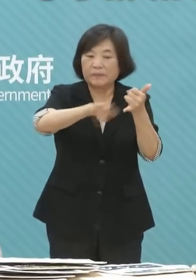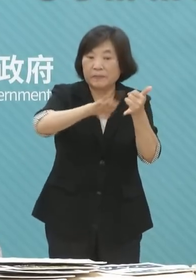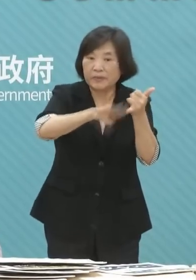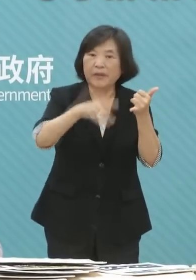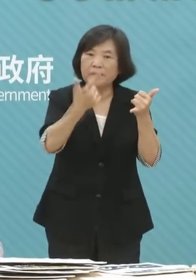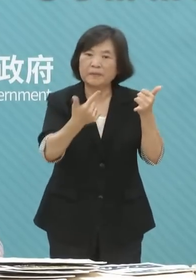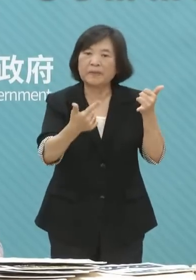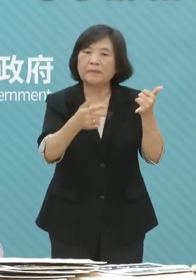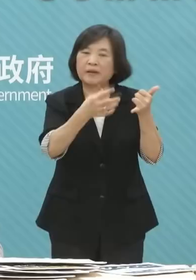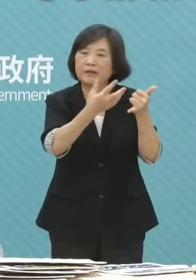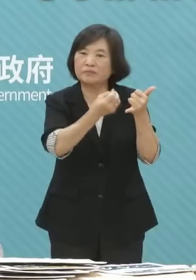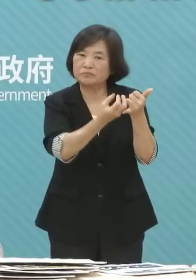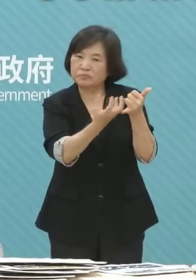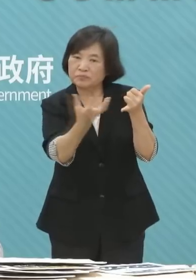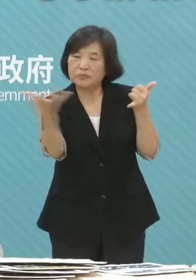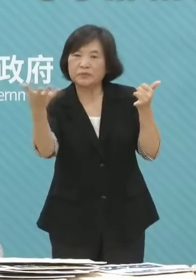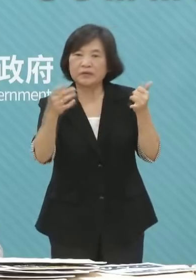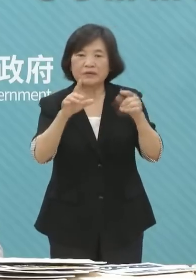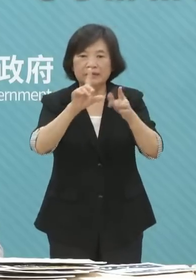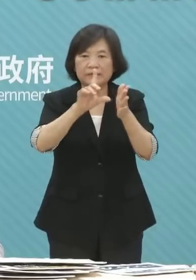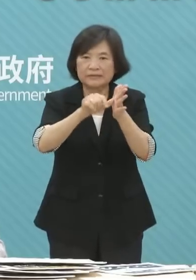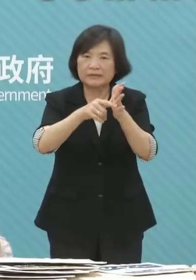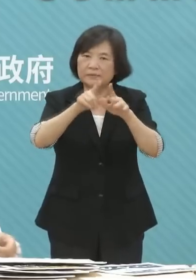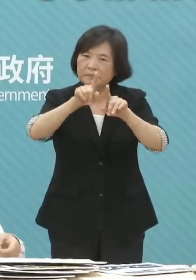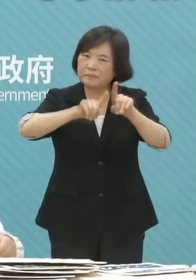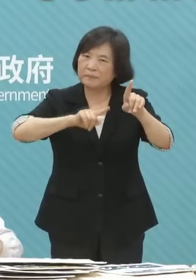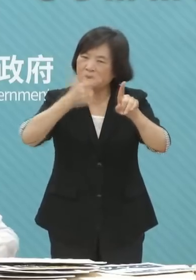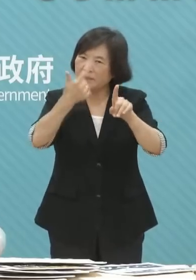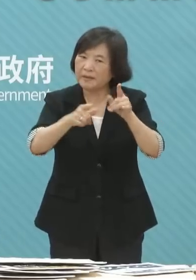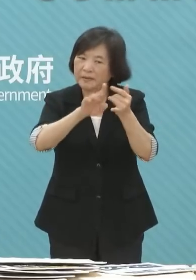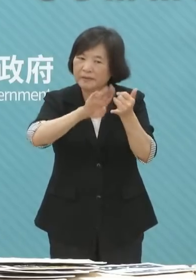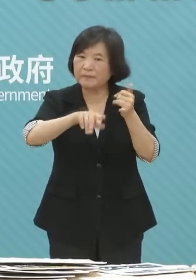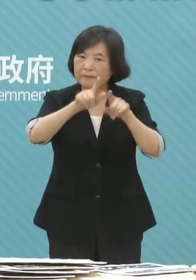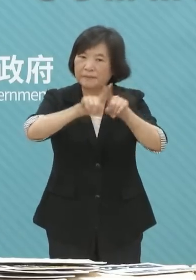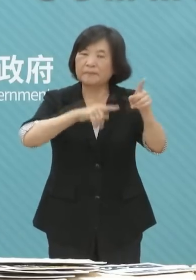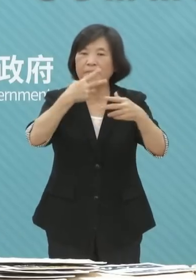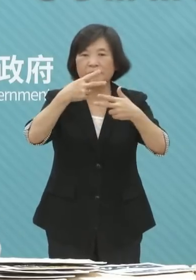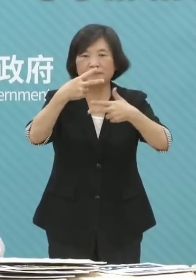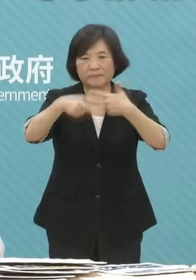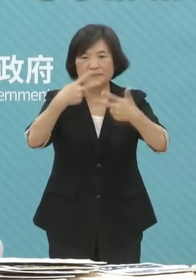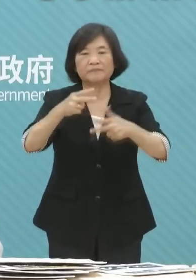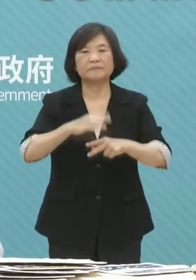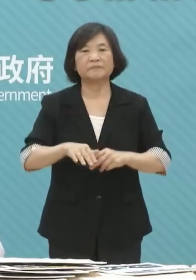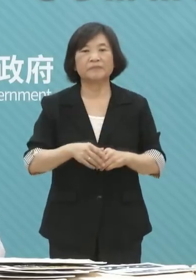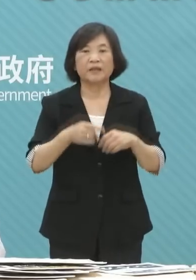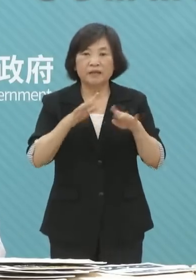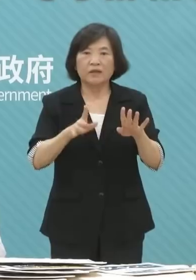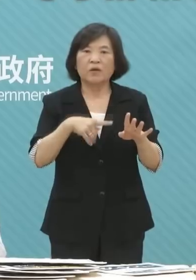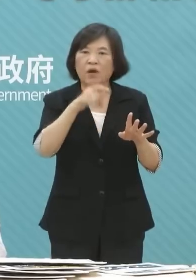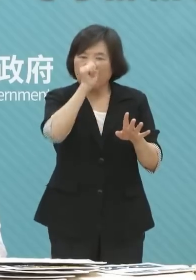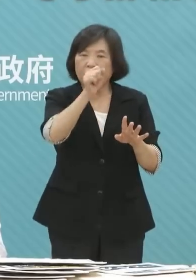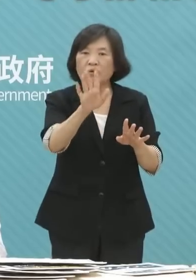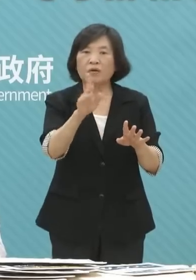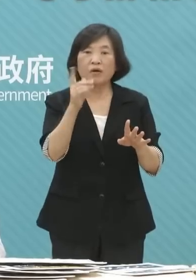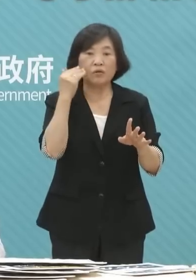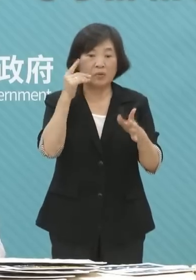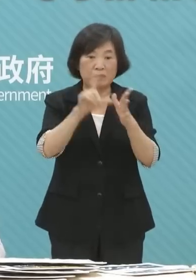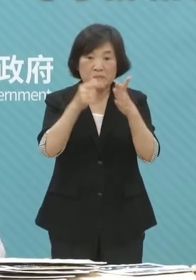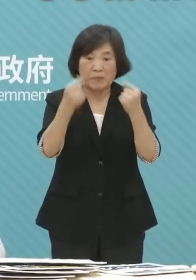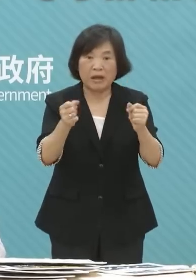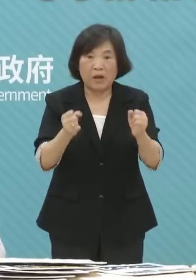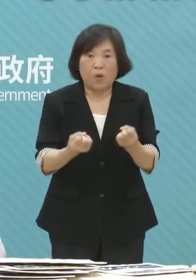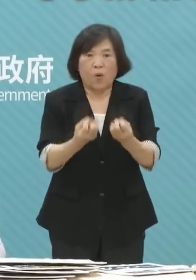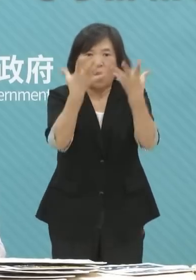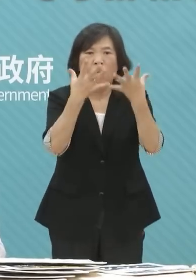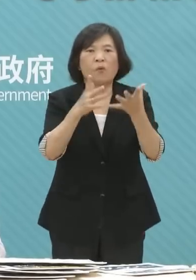后面，大概这个有时间差有2个礼拜。所以不过这有好处的，你知道，如果全部都合在一起，那对